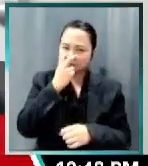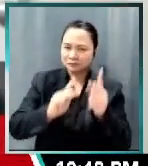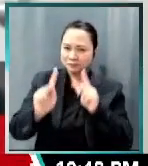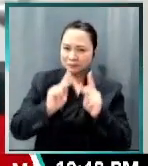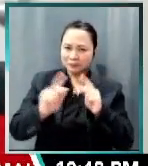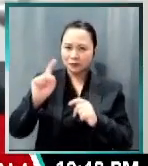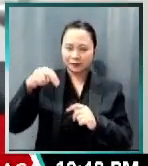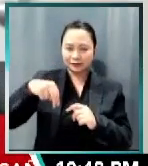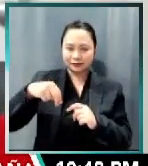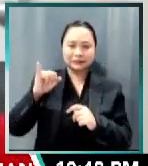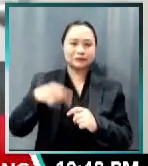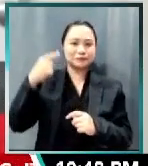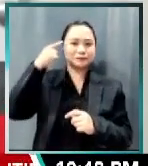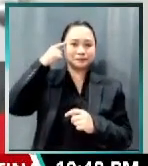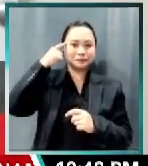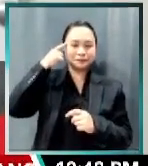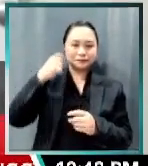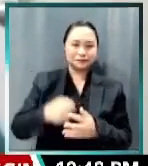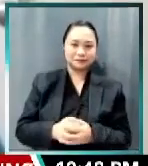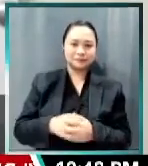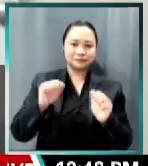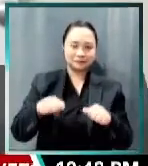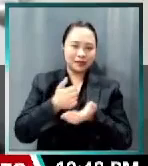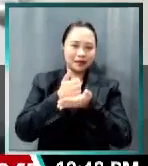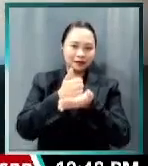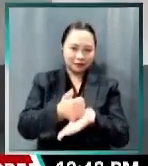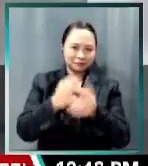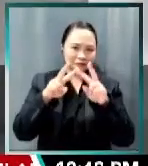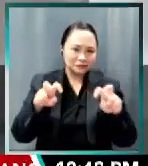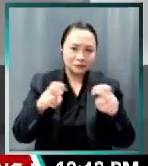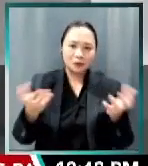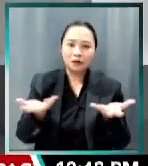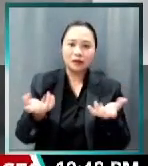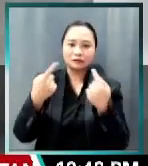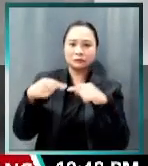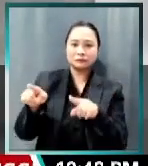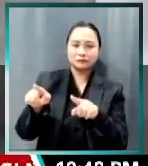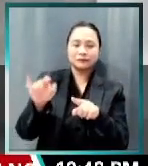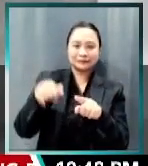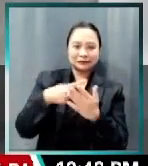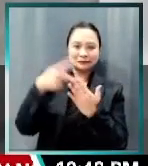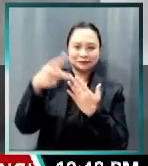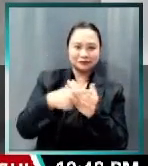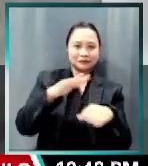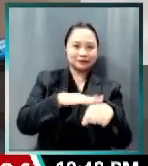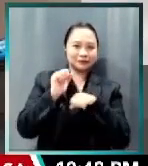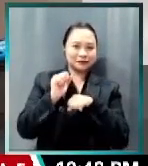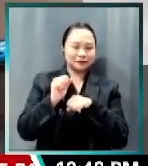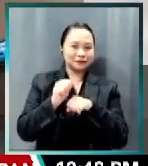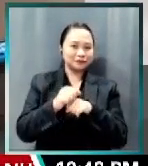time, we thought it was helping them navigate to where they wanted to be. Ang proyekto, tinawag na Vision at gawa